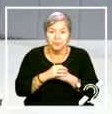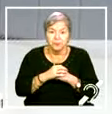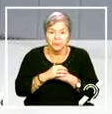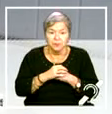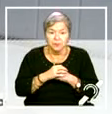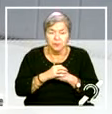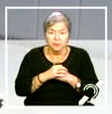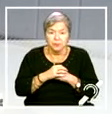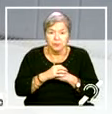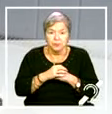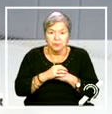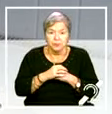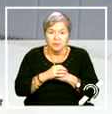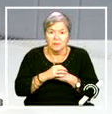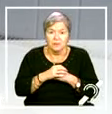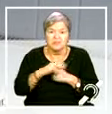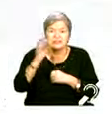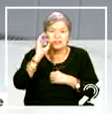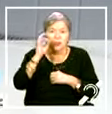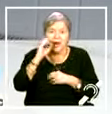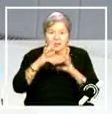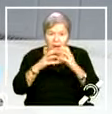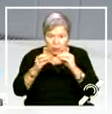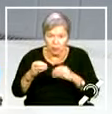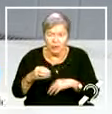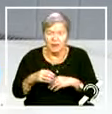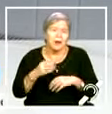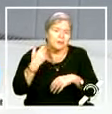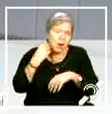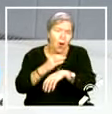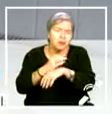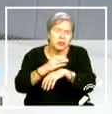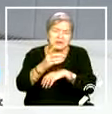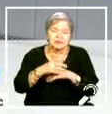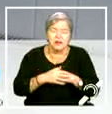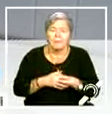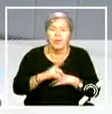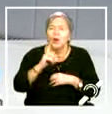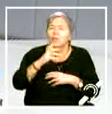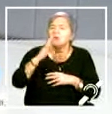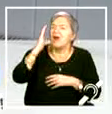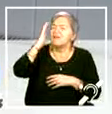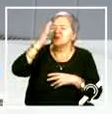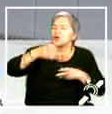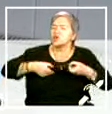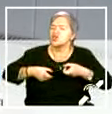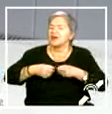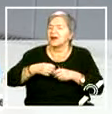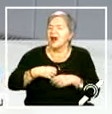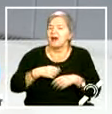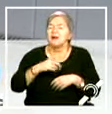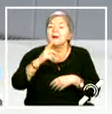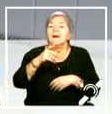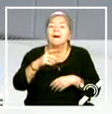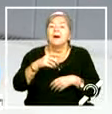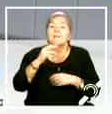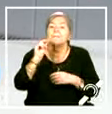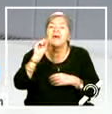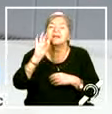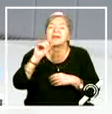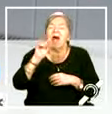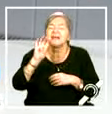în primire securitatea, un viitor general de securitate, Cândea